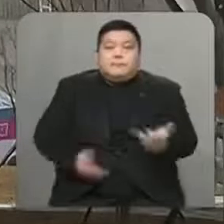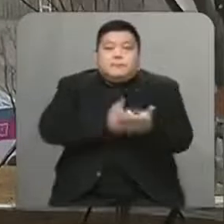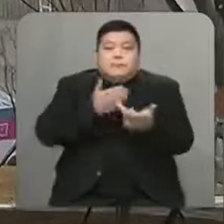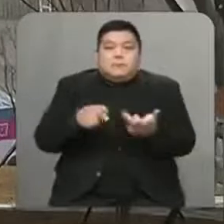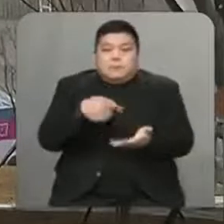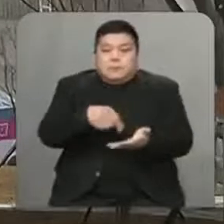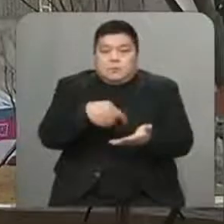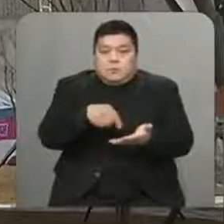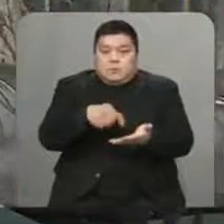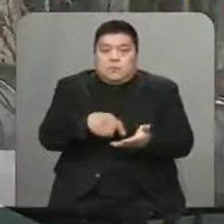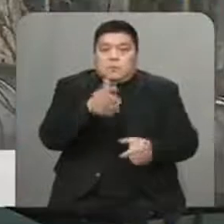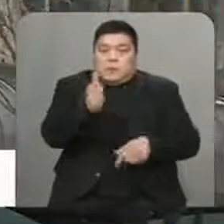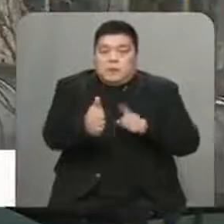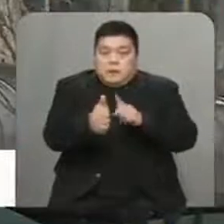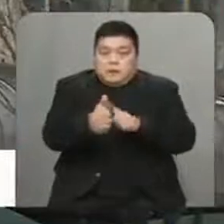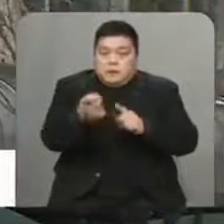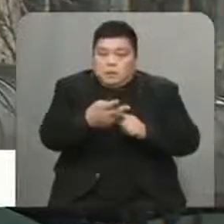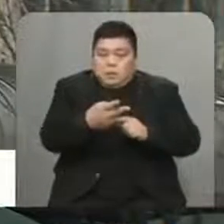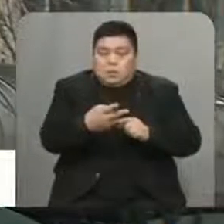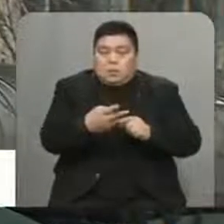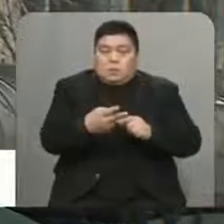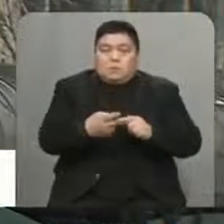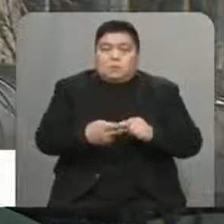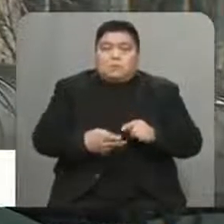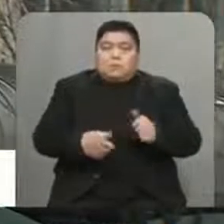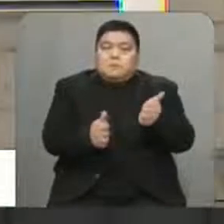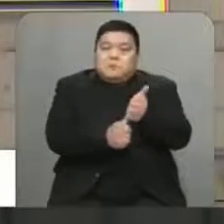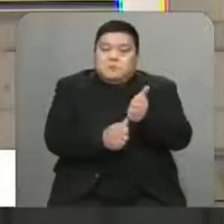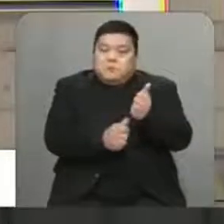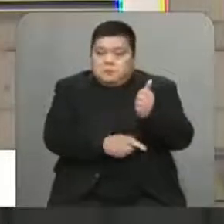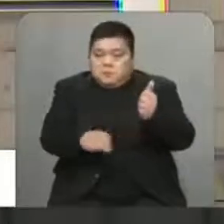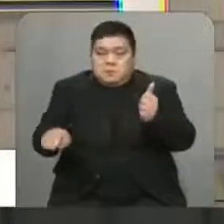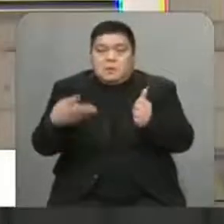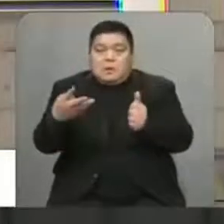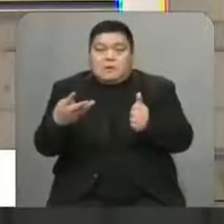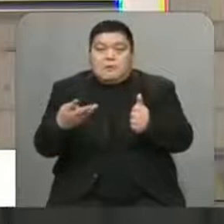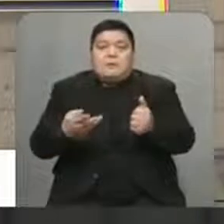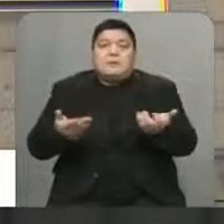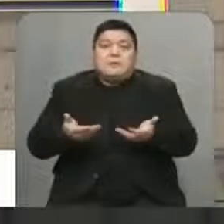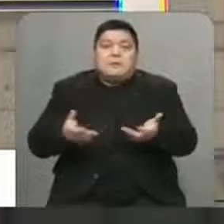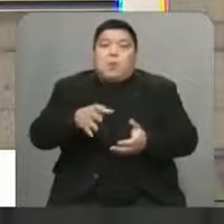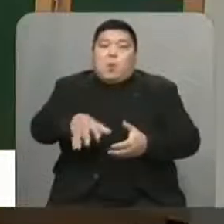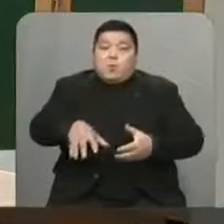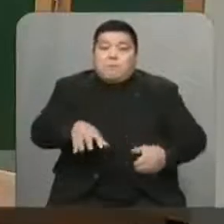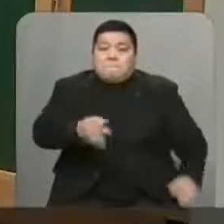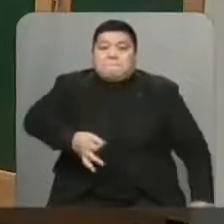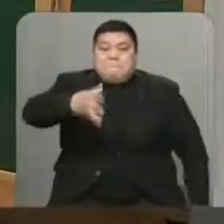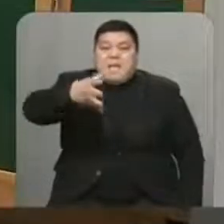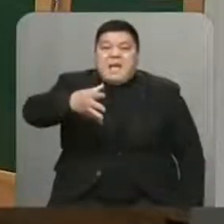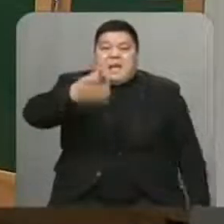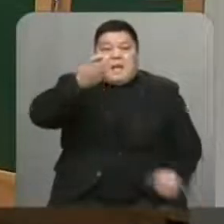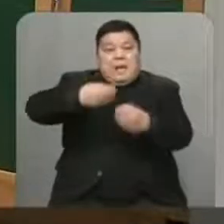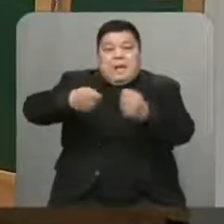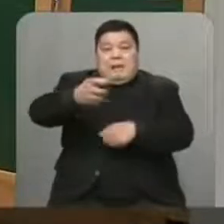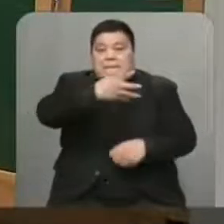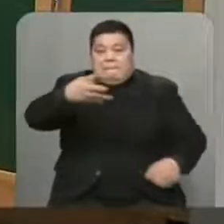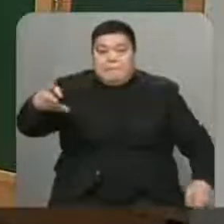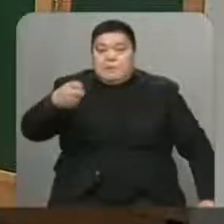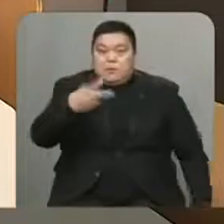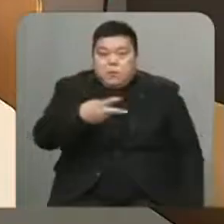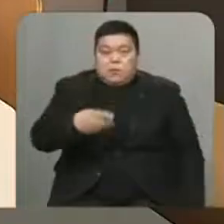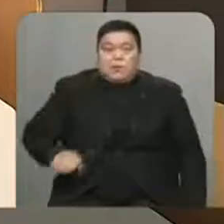강원도 교육감을 비롯해 간부 4명의 집무실에 설치된 5천여만 원짜리 블라인드. 교육청 산하